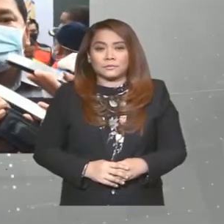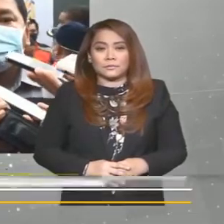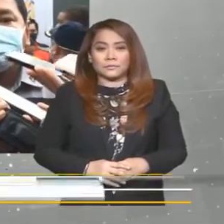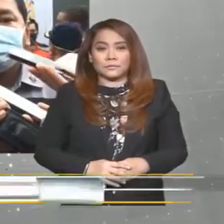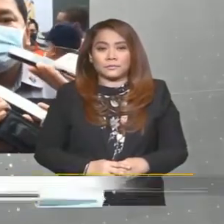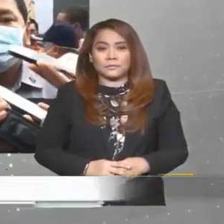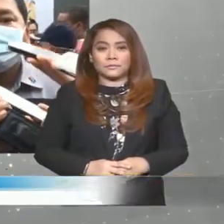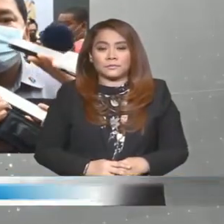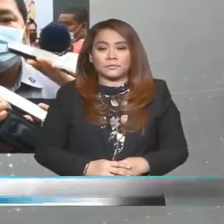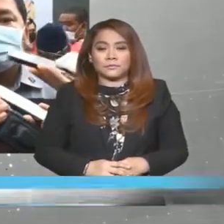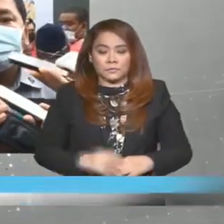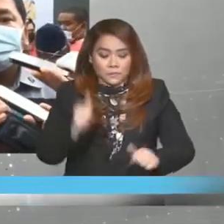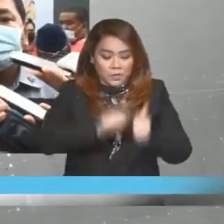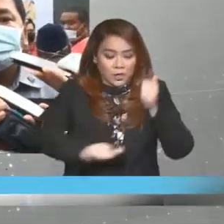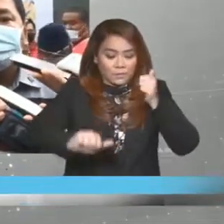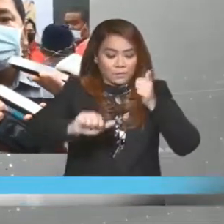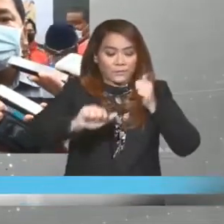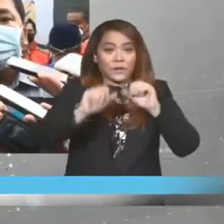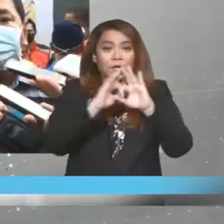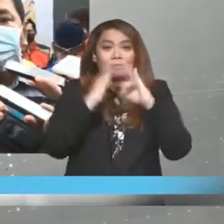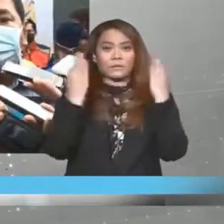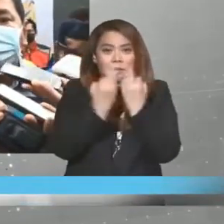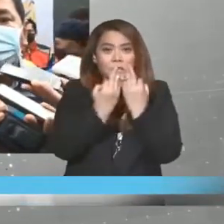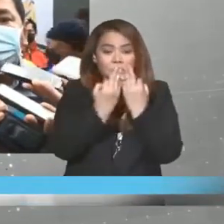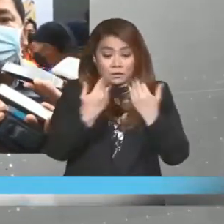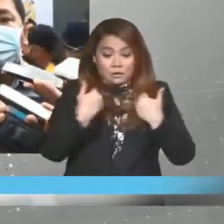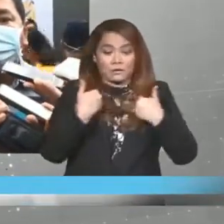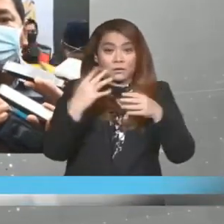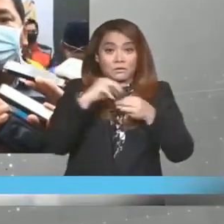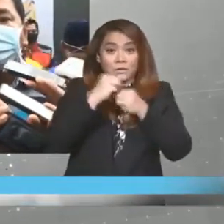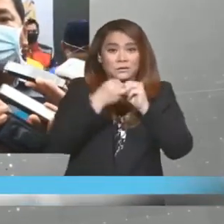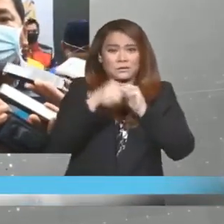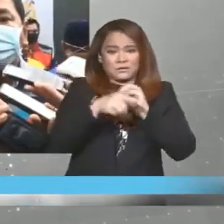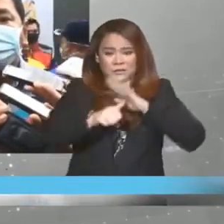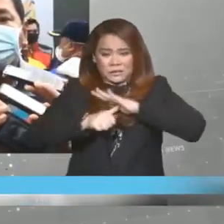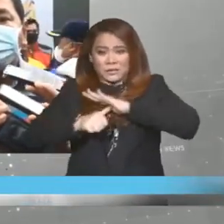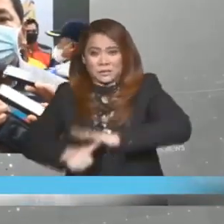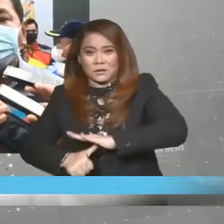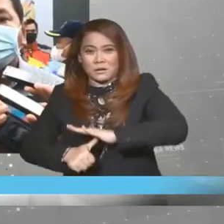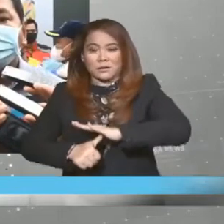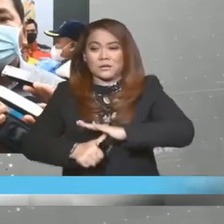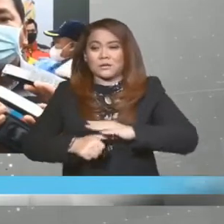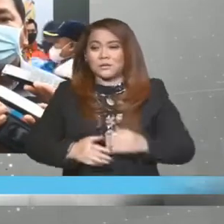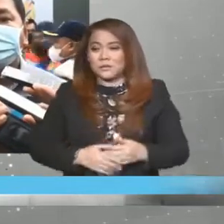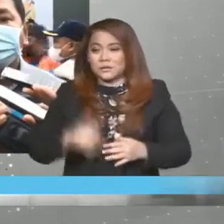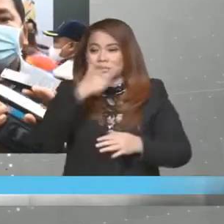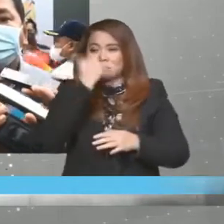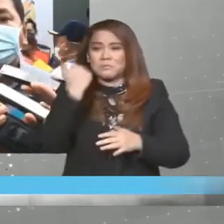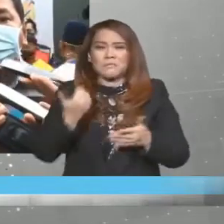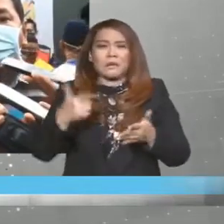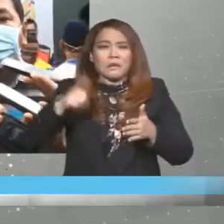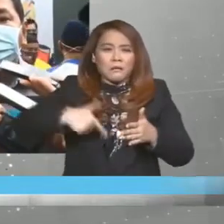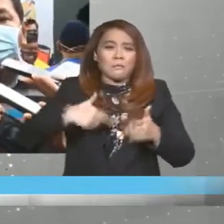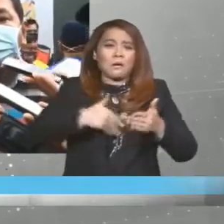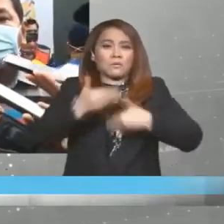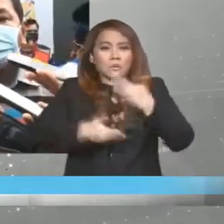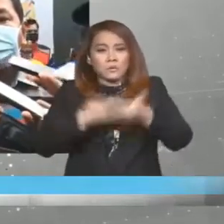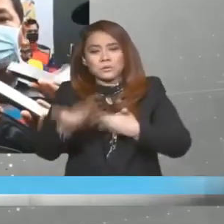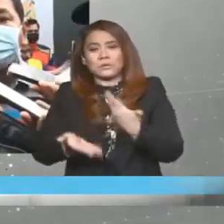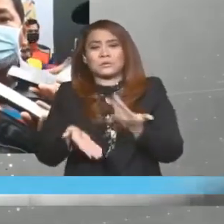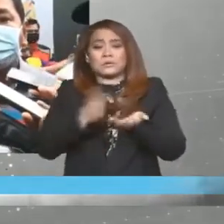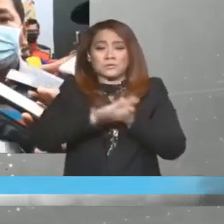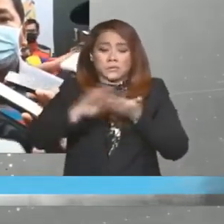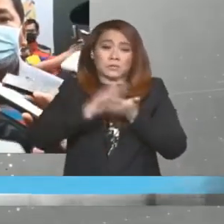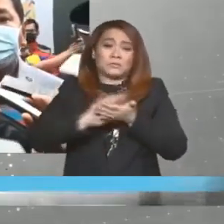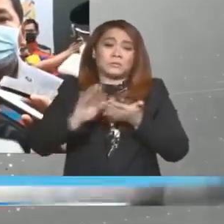tiap-tiap satu keluarga yang menghadapi masalah dan tertekan canes lambat proses tak membersihkan